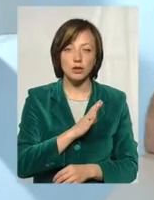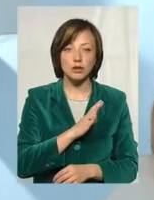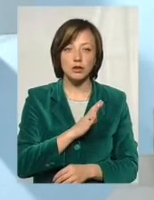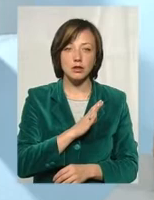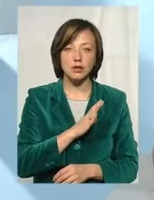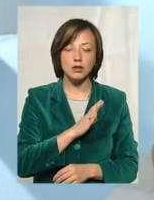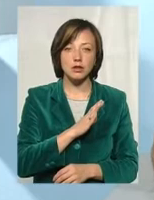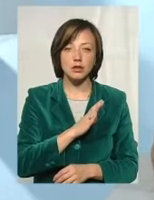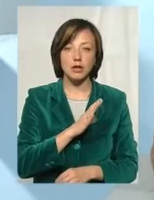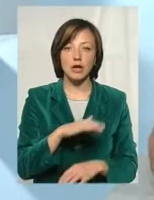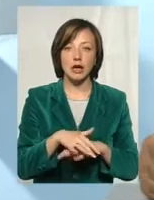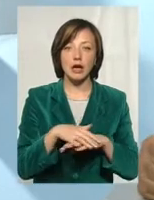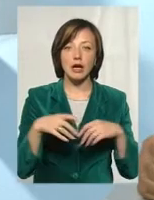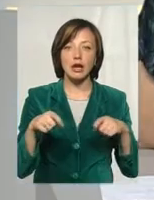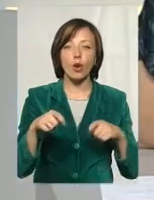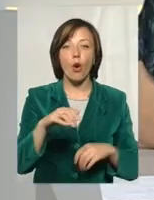то має бути